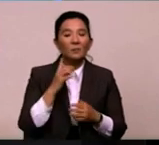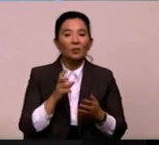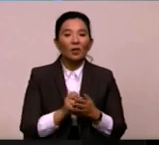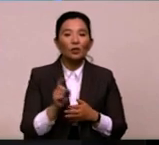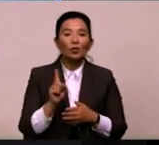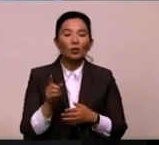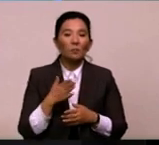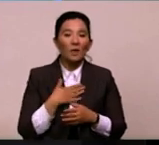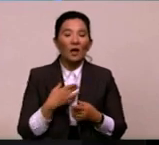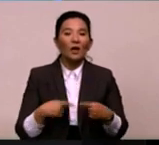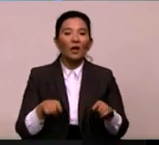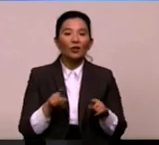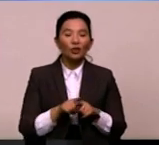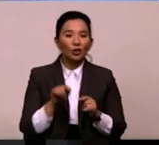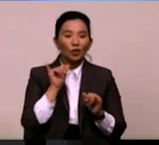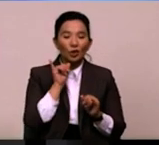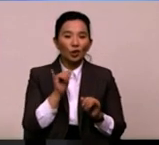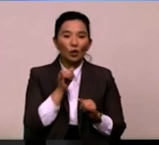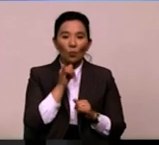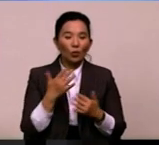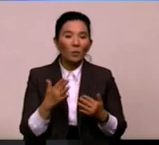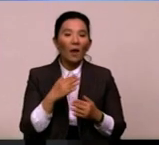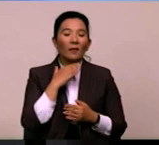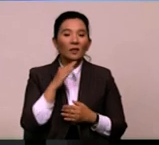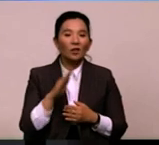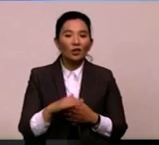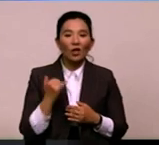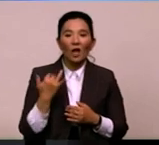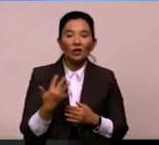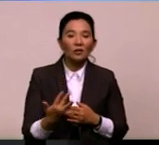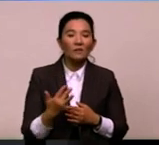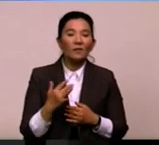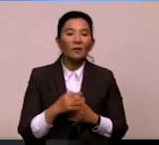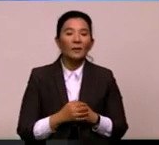замечание, что мы, конечно, не можем в достаточном количестве